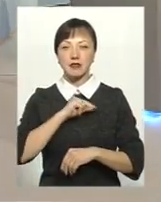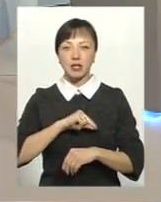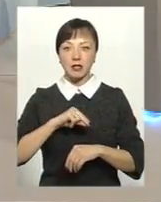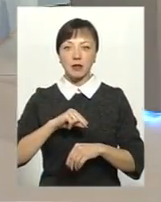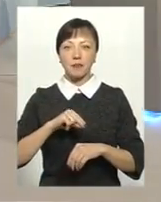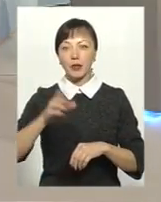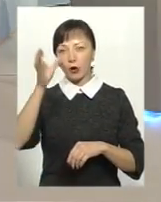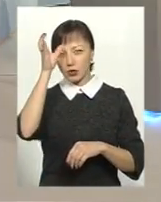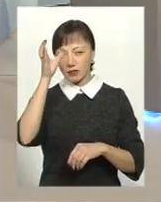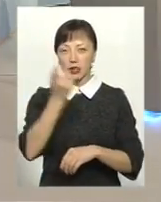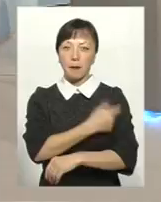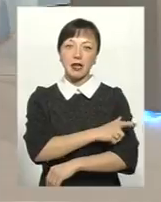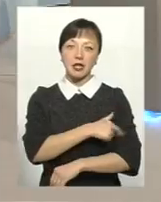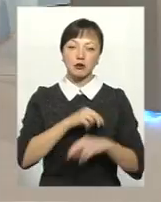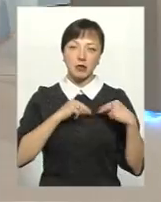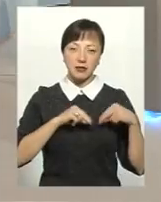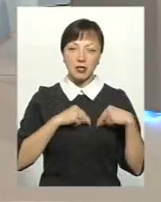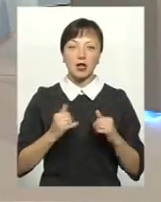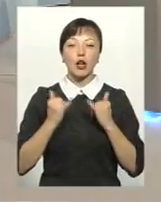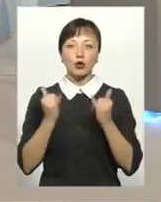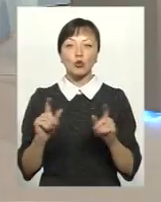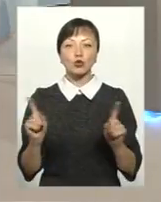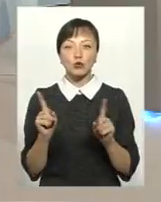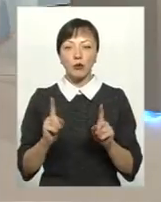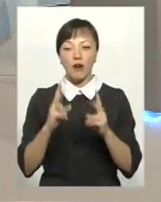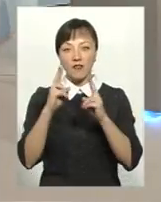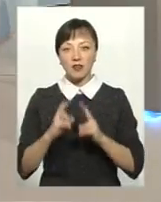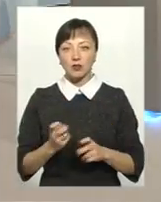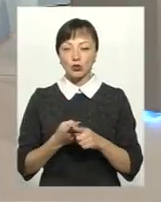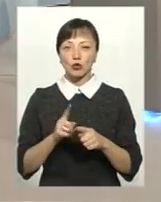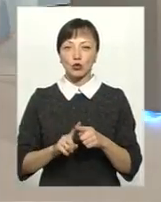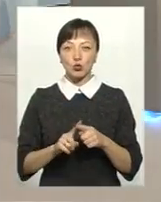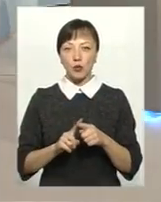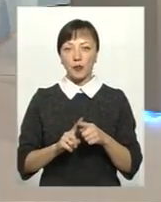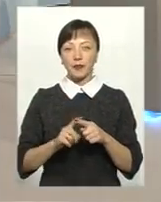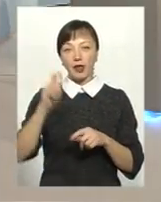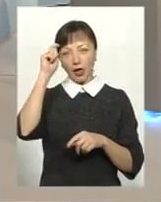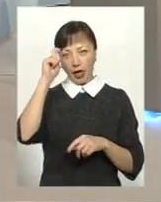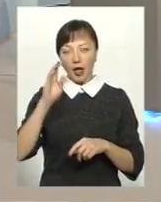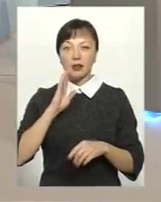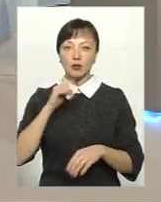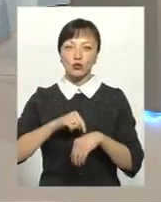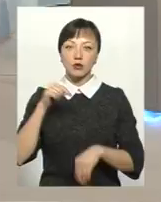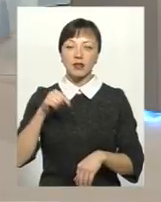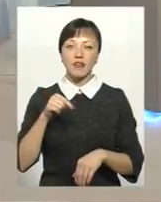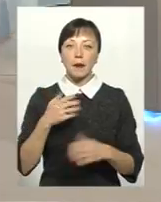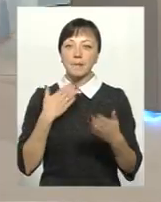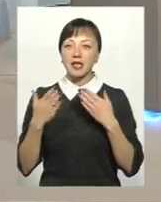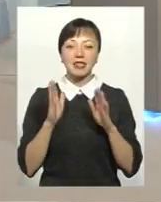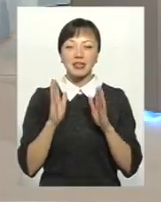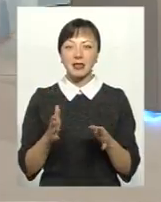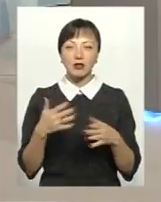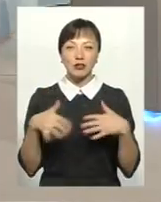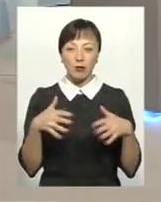взагалі освіти, медичні працівники для того, щоб вивчити цей гендерно-чутливий підхід не тільки до вразливих груп